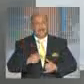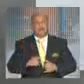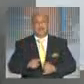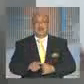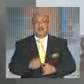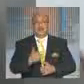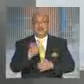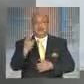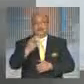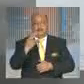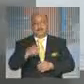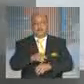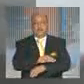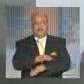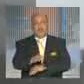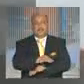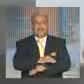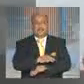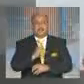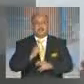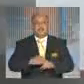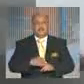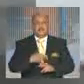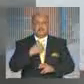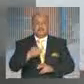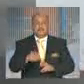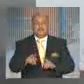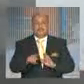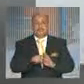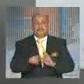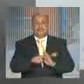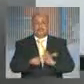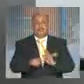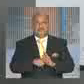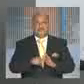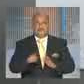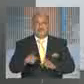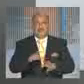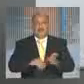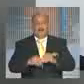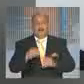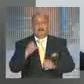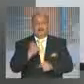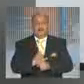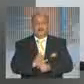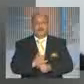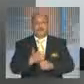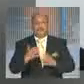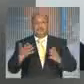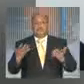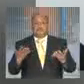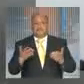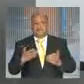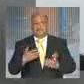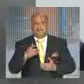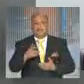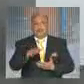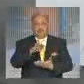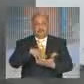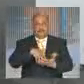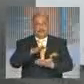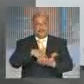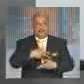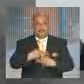نصعدوش، احنا لا نتهم حد ولا نصيغ التهم. نحن فما اليوم طالبين حاجة بسيطة، نحب الحقيقة، نحب تسليط